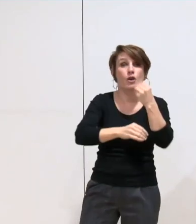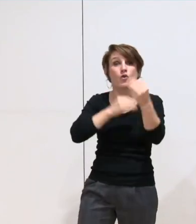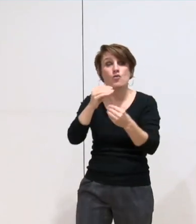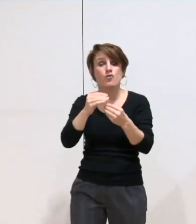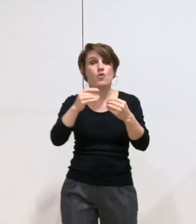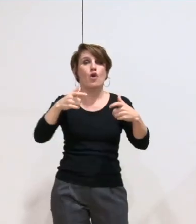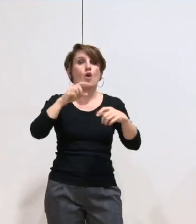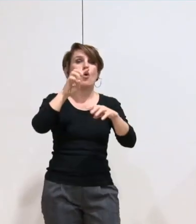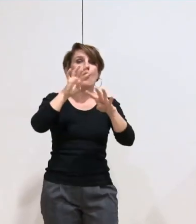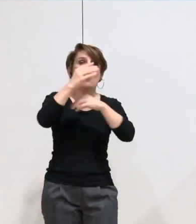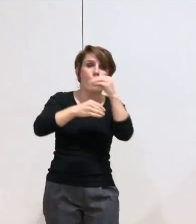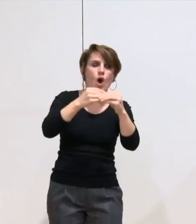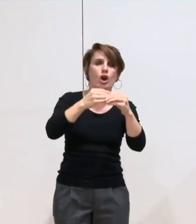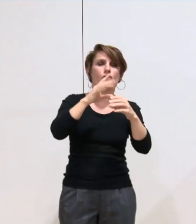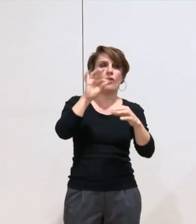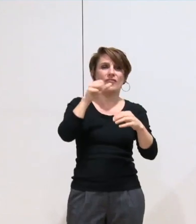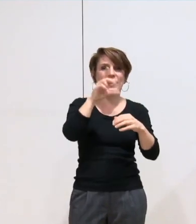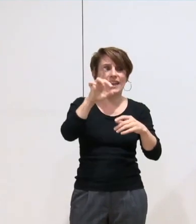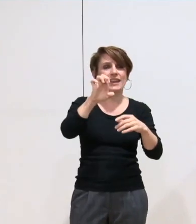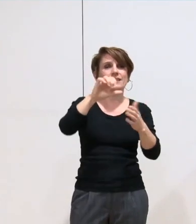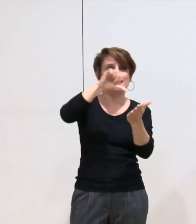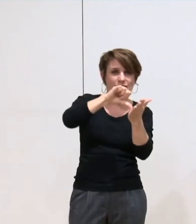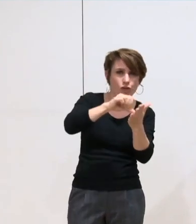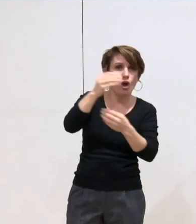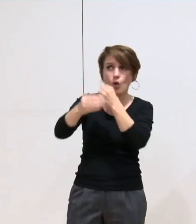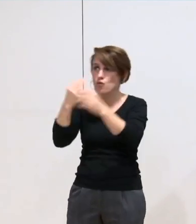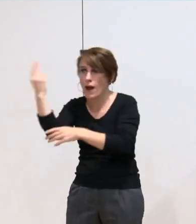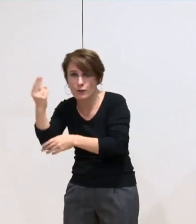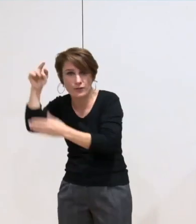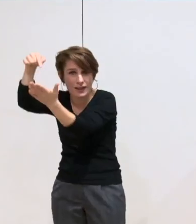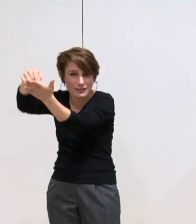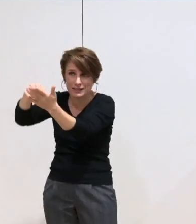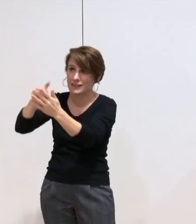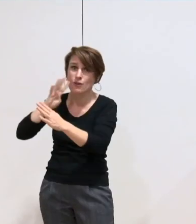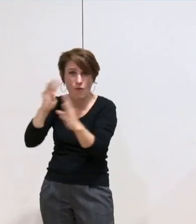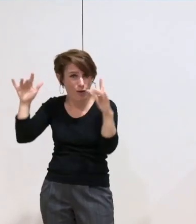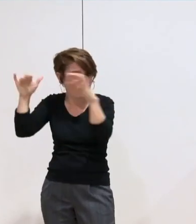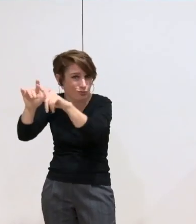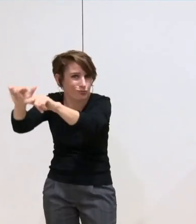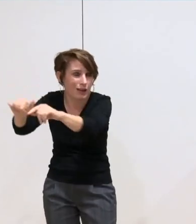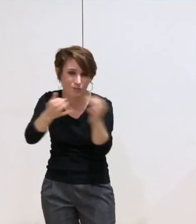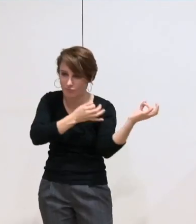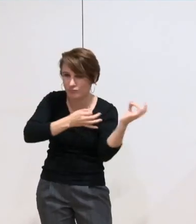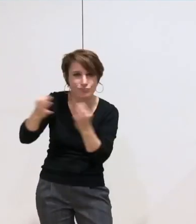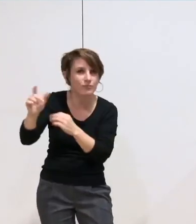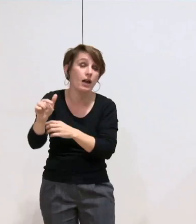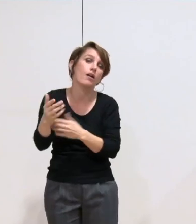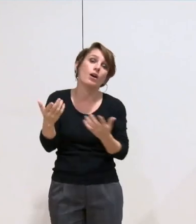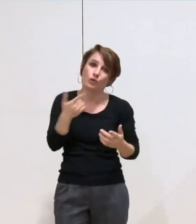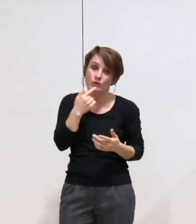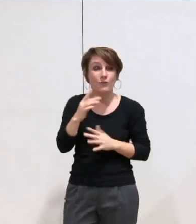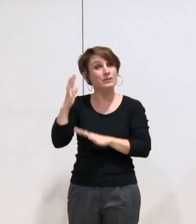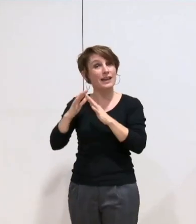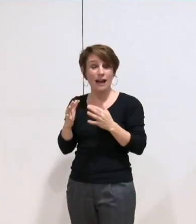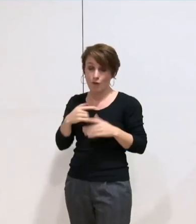aussi à Alpexpo, comme par exemple le Semicon ou le Mountain Planet. Donc l'ambition de passer du top 10 dans le top